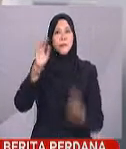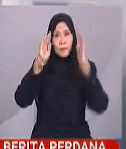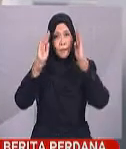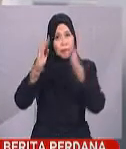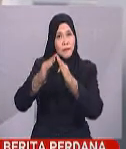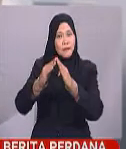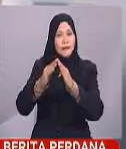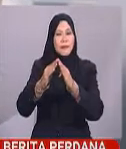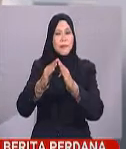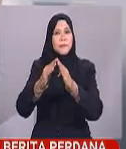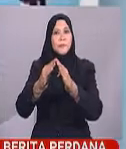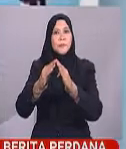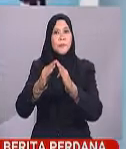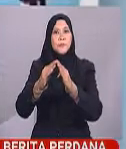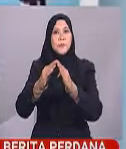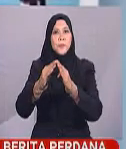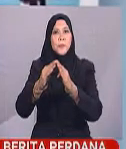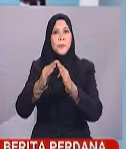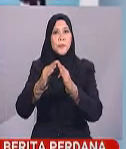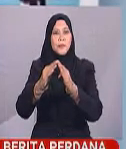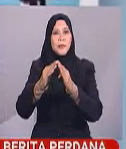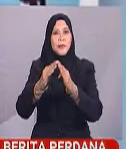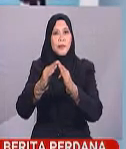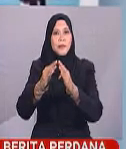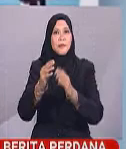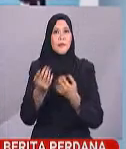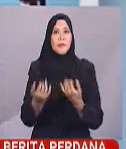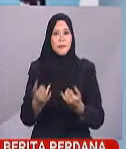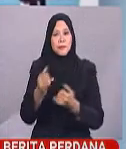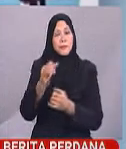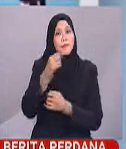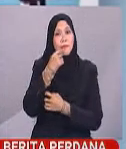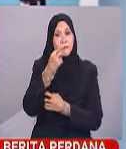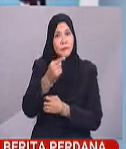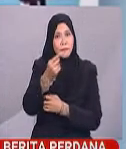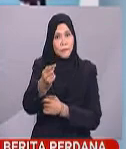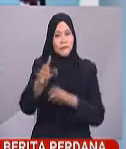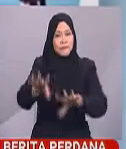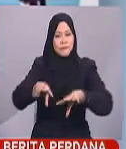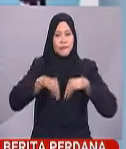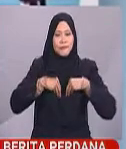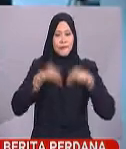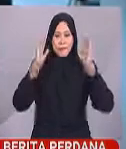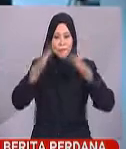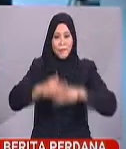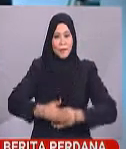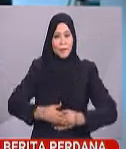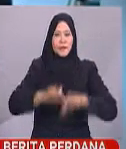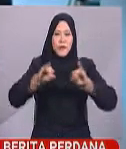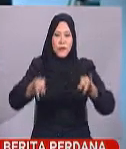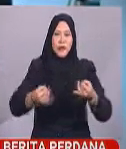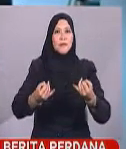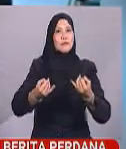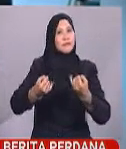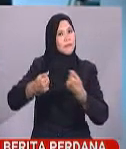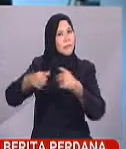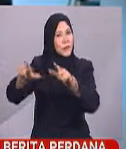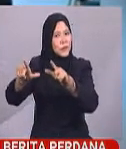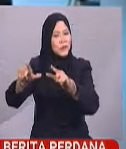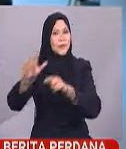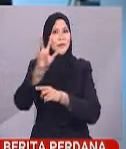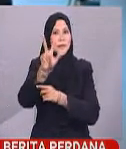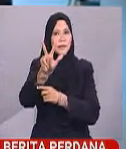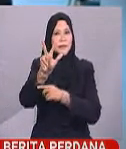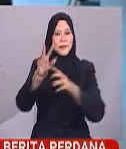Shah Ibni Al-Sultan Abdullah Riayatuddin Al-Mustafa Billah Shah memperkenan solat Jumaat dilaksanakan di